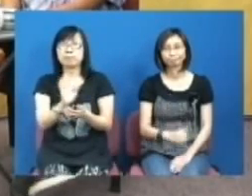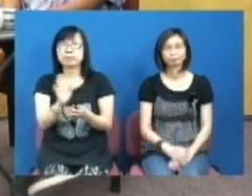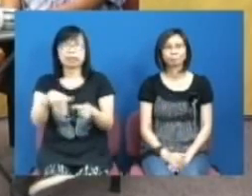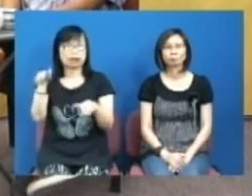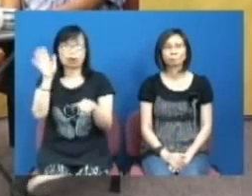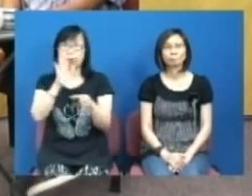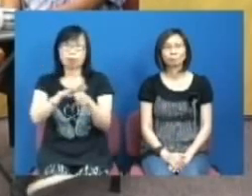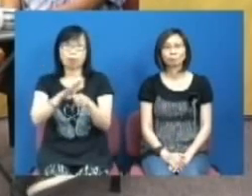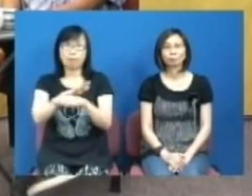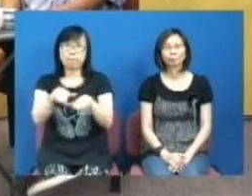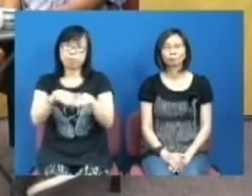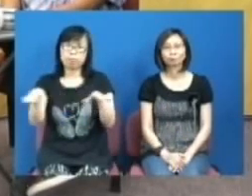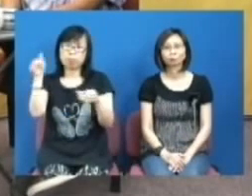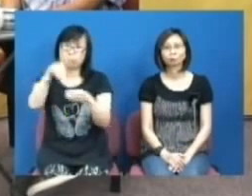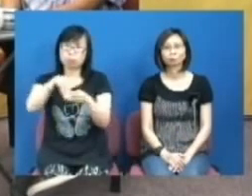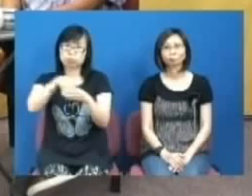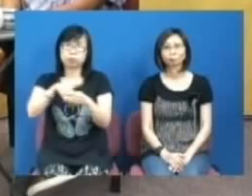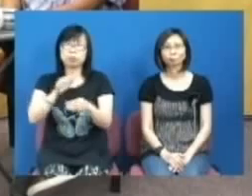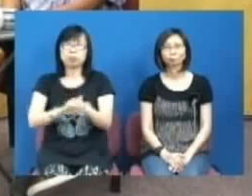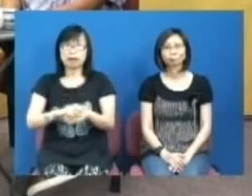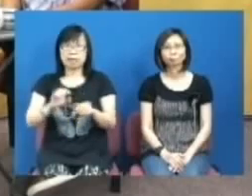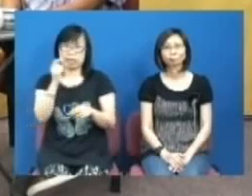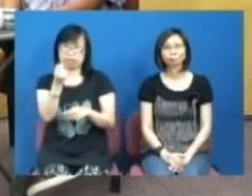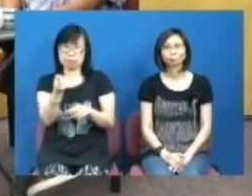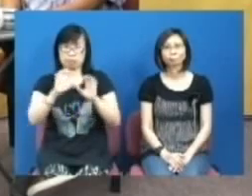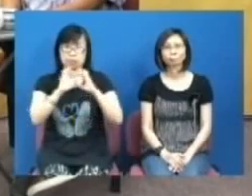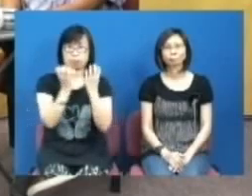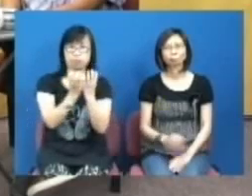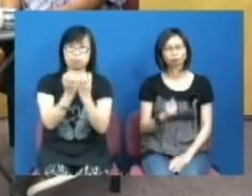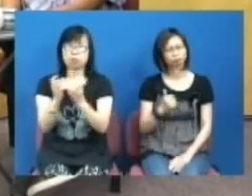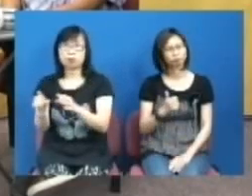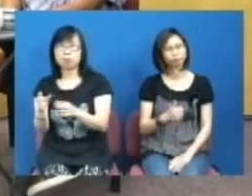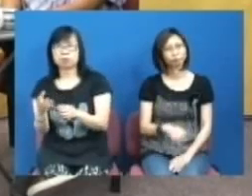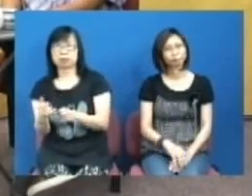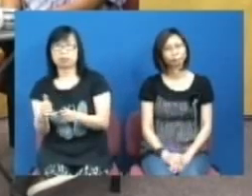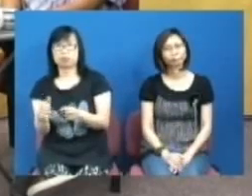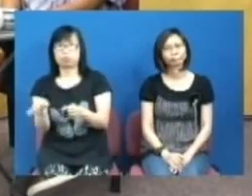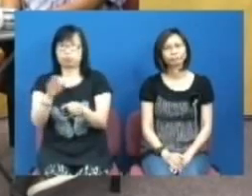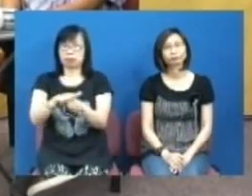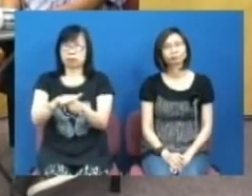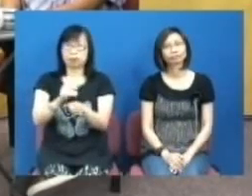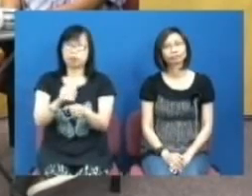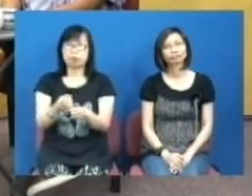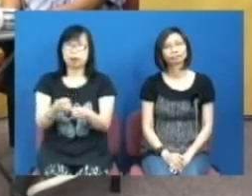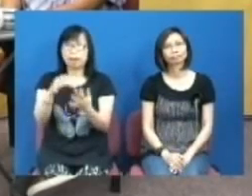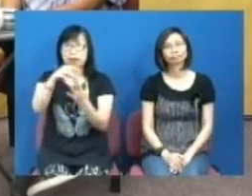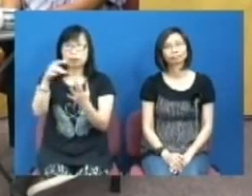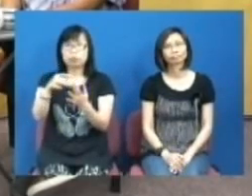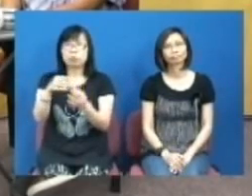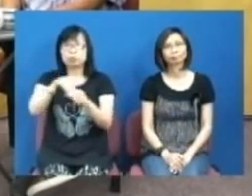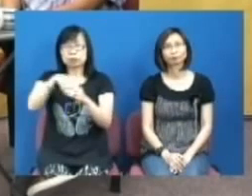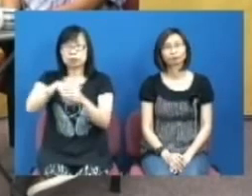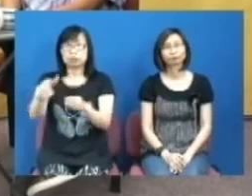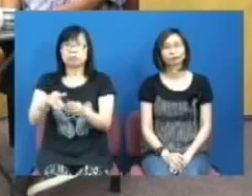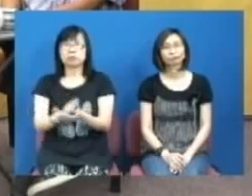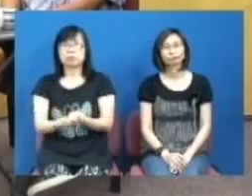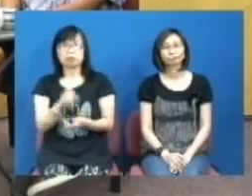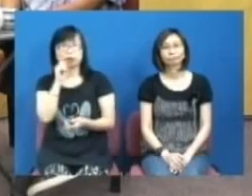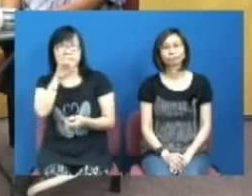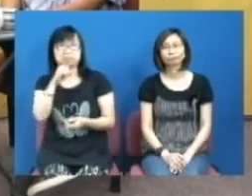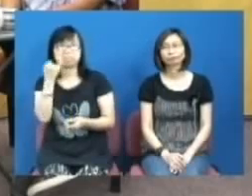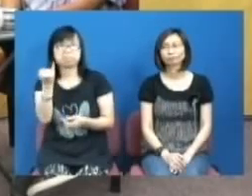選。咁而但係咧喺小圈子選舉又唔係嘅喎，要舉行補選嘅喎，呢個真係第一個即係邏輯上即係搞唔通嘅嘢